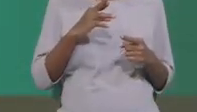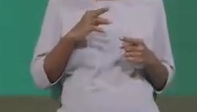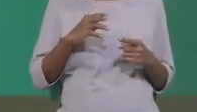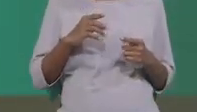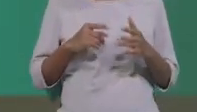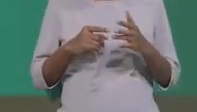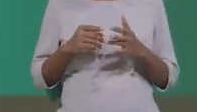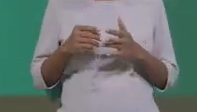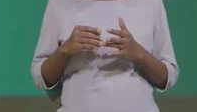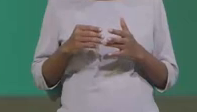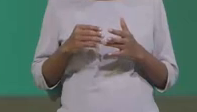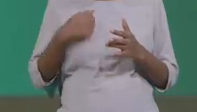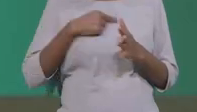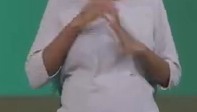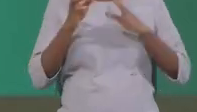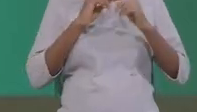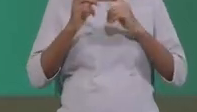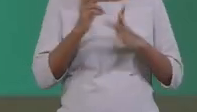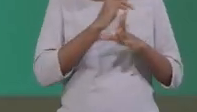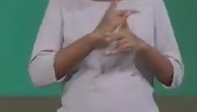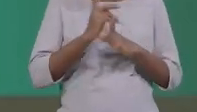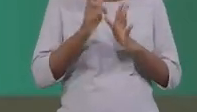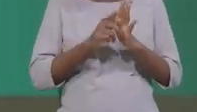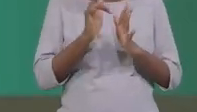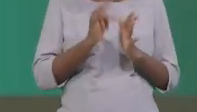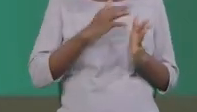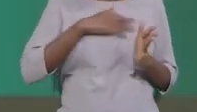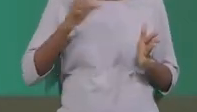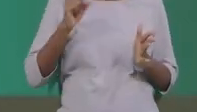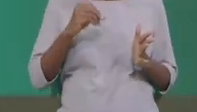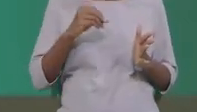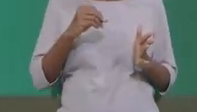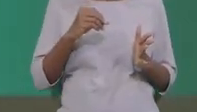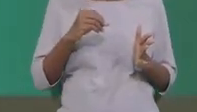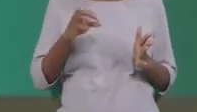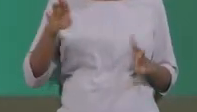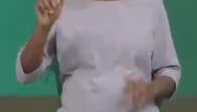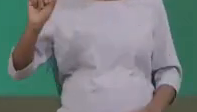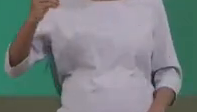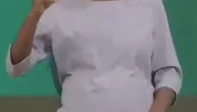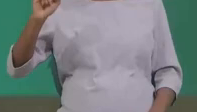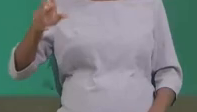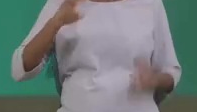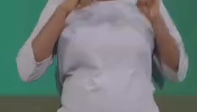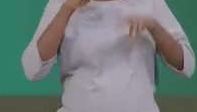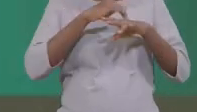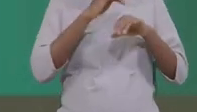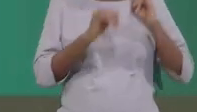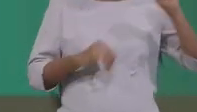nous parlons n'importe comment. Alors Rachel a regardé Jacob et a